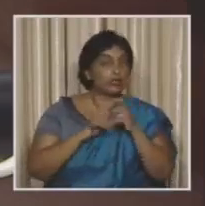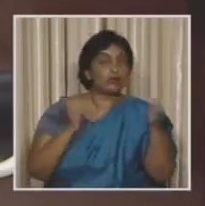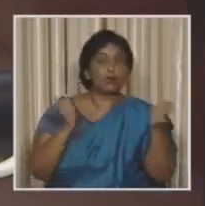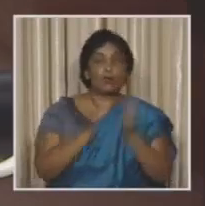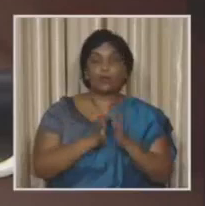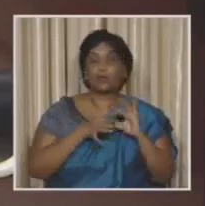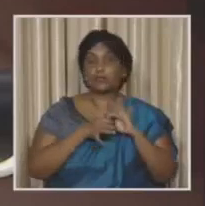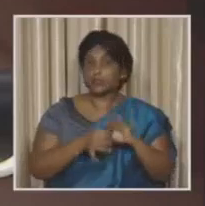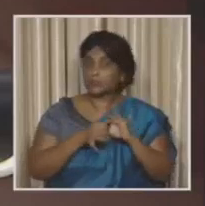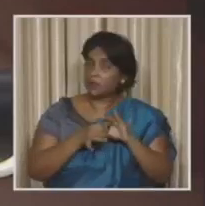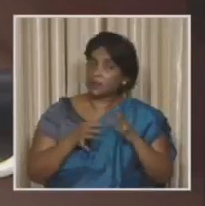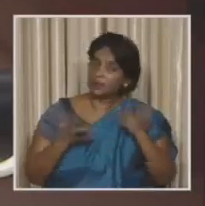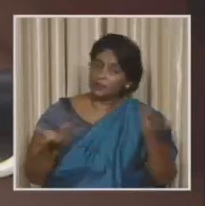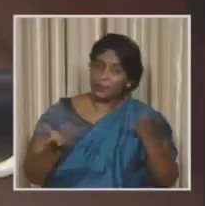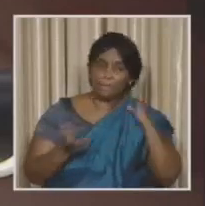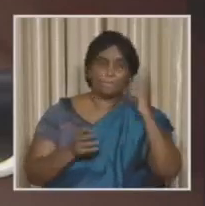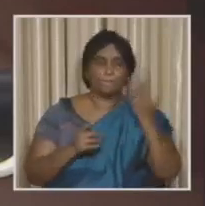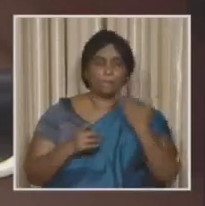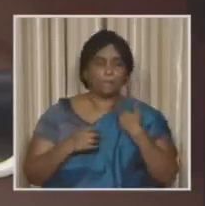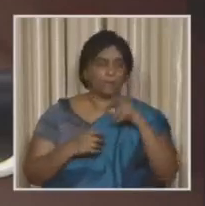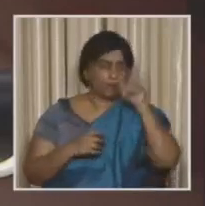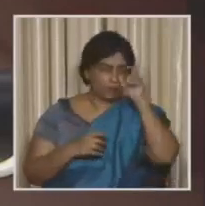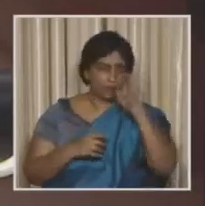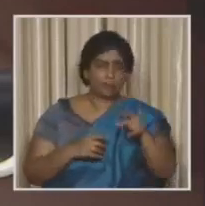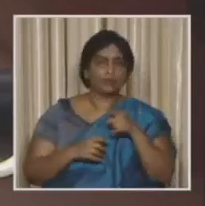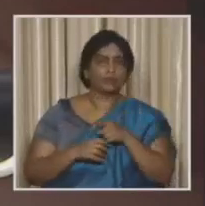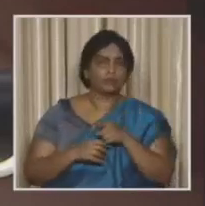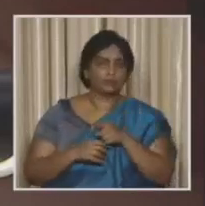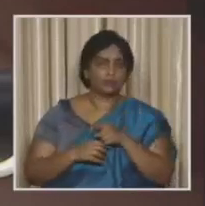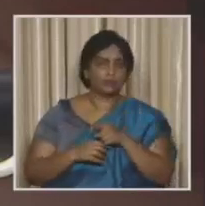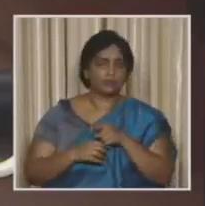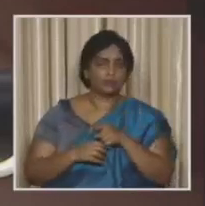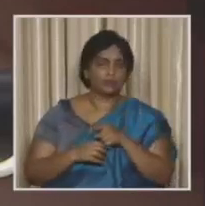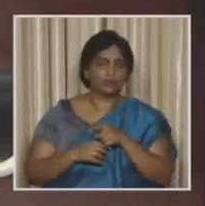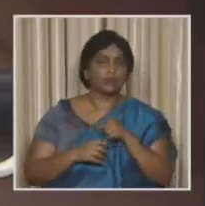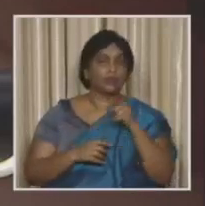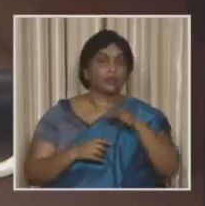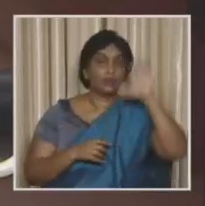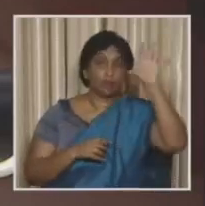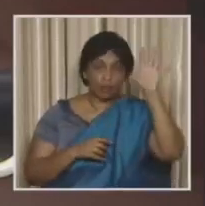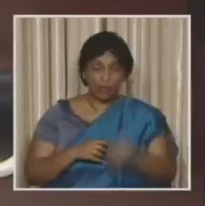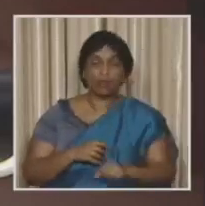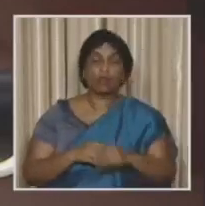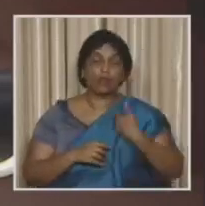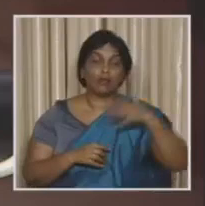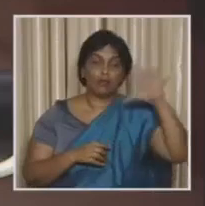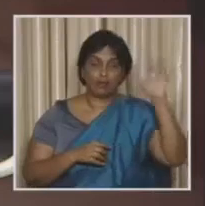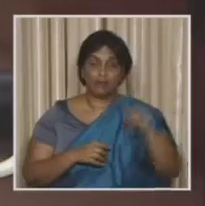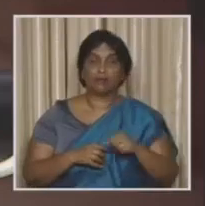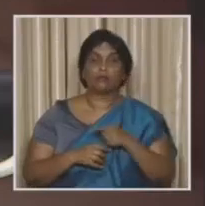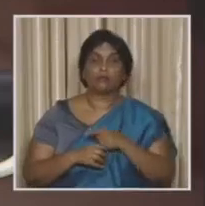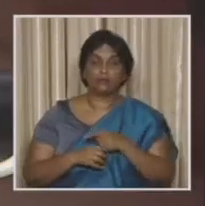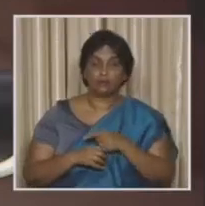සබත්තාවේ ප්‍රතිඵලයක් හෝ දැම දැක්කා ඔහු ගෙන්නා ගත්තා කියලා කවුද?